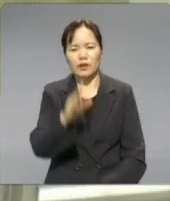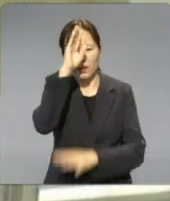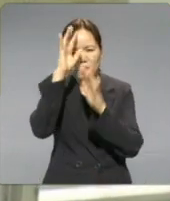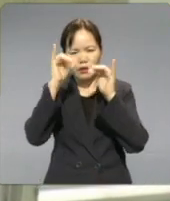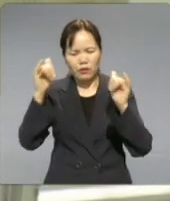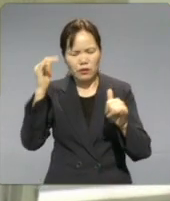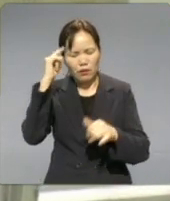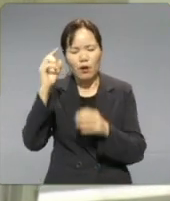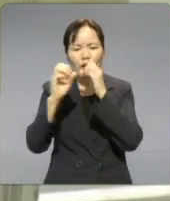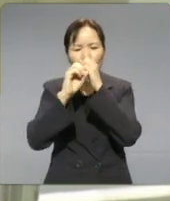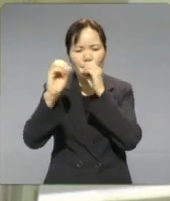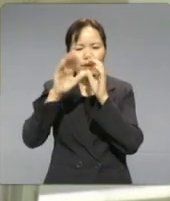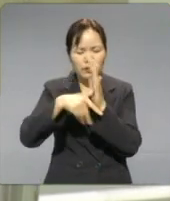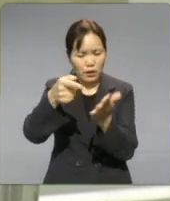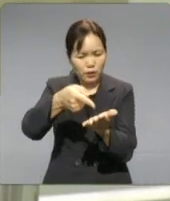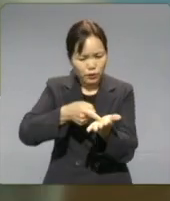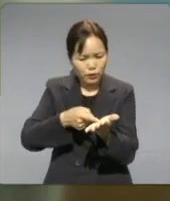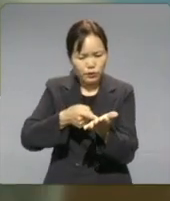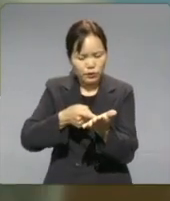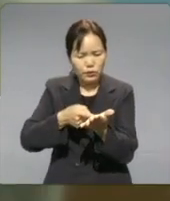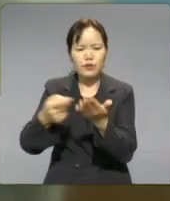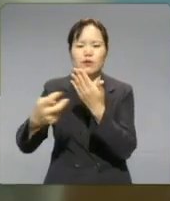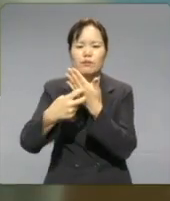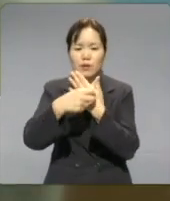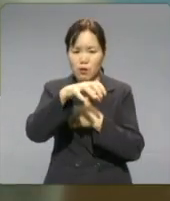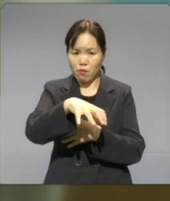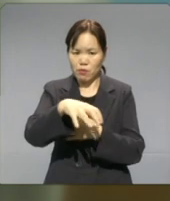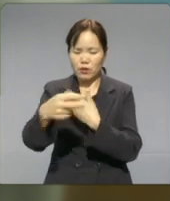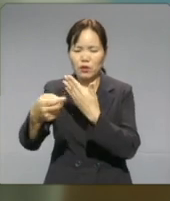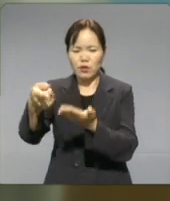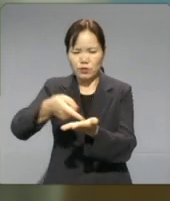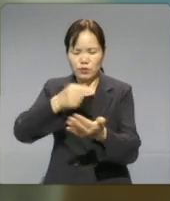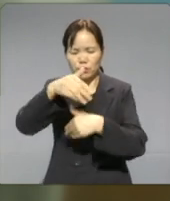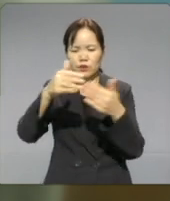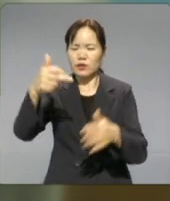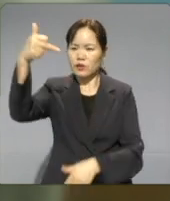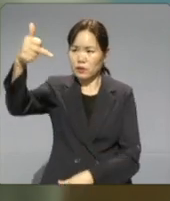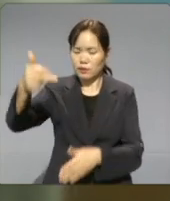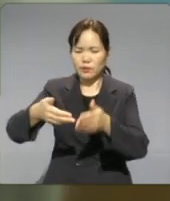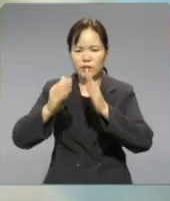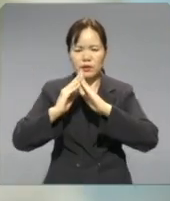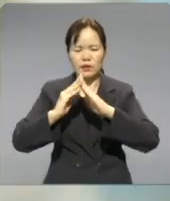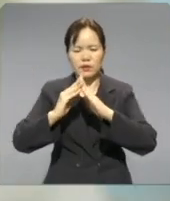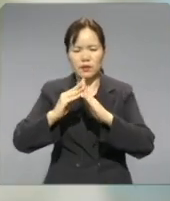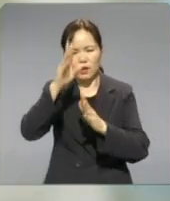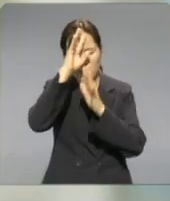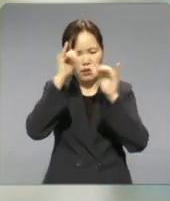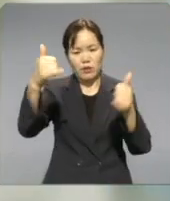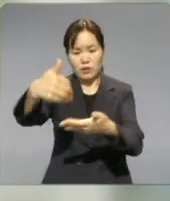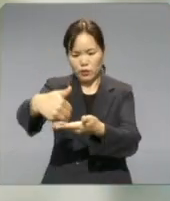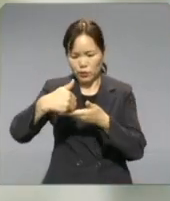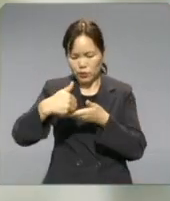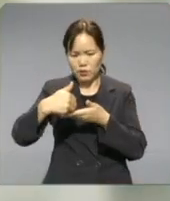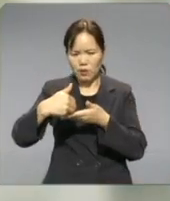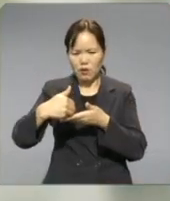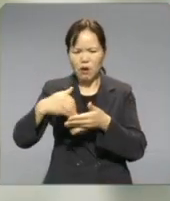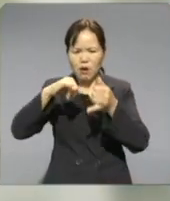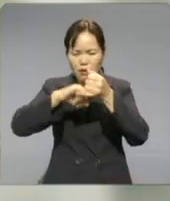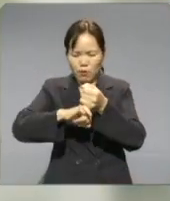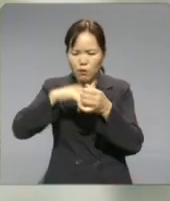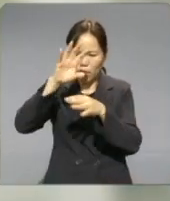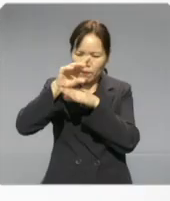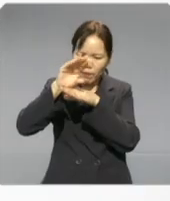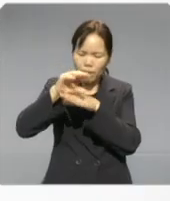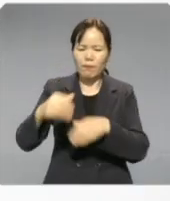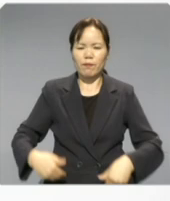환자 의식이 없는 상태에서 수술하는 의료기관은 수술실에 cctv를 설치하고 환자측 요청이 있으면 반드시